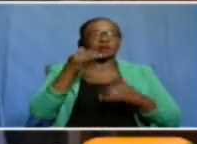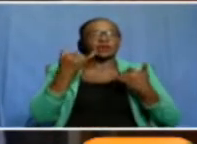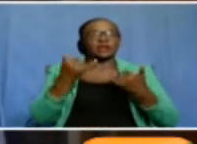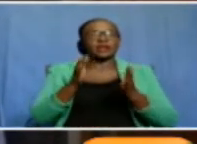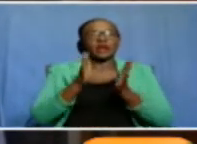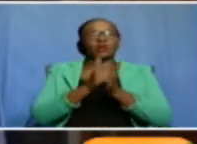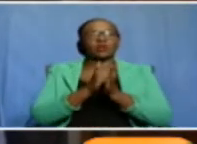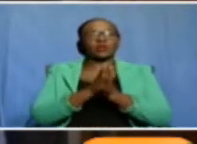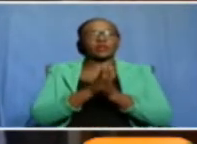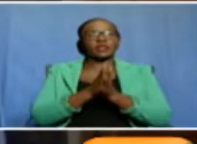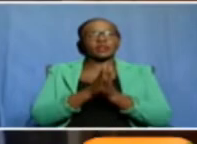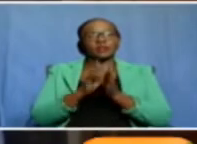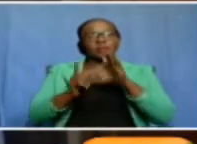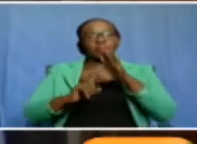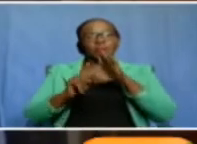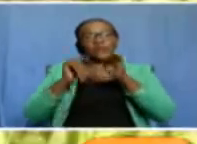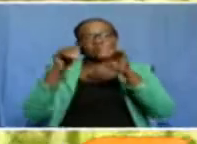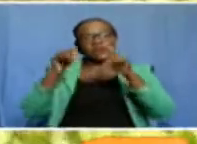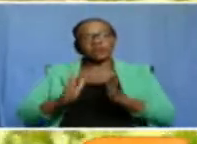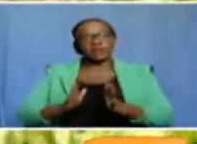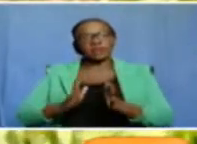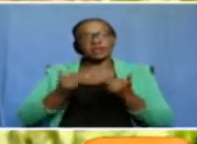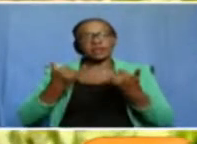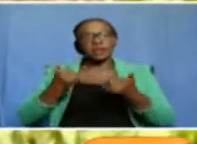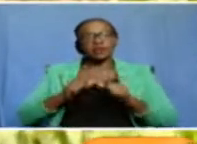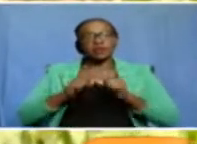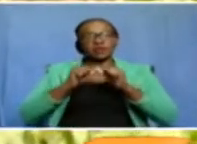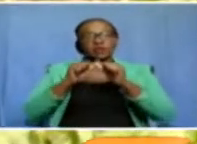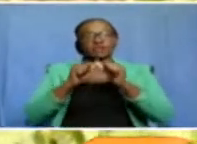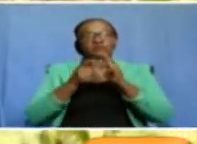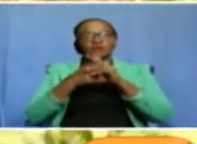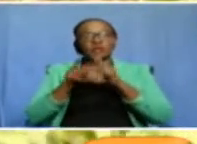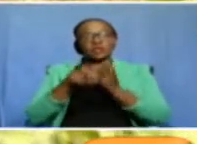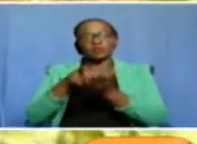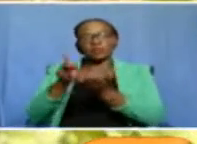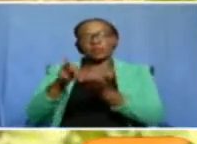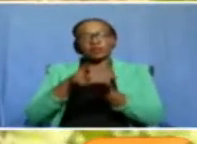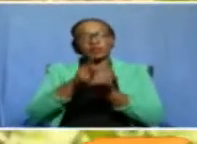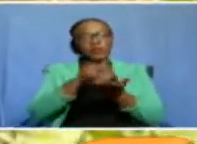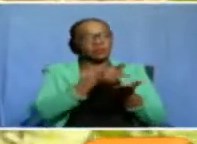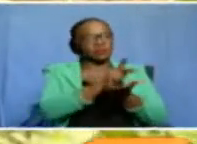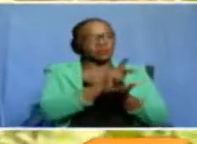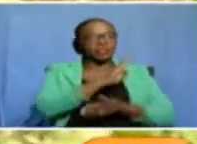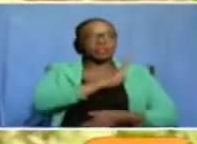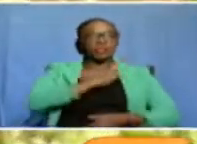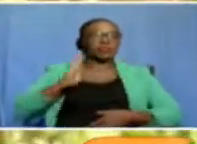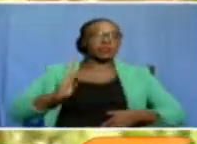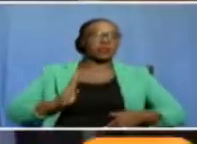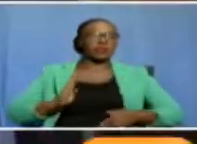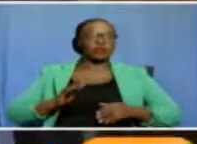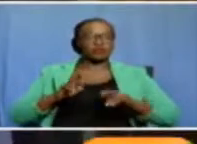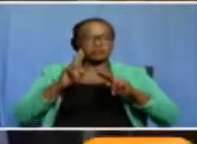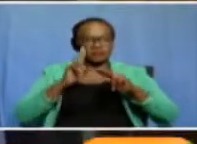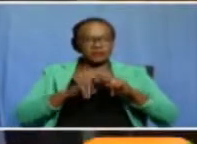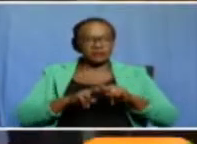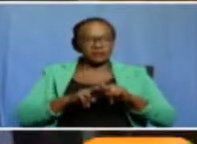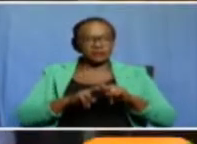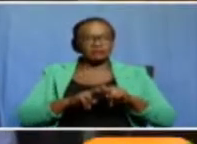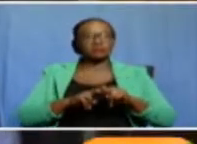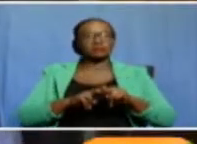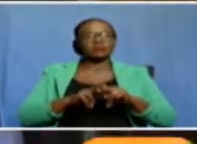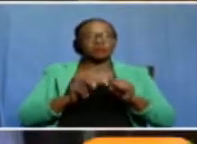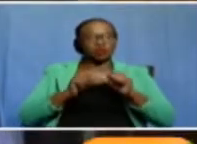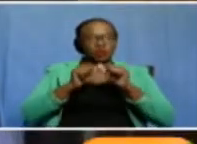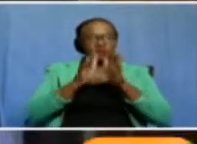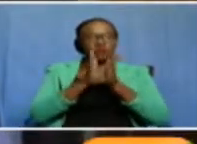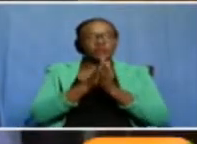Agriculture, who are now proceeding to commence our payments. The board is proceeding to sit and